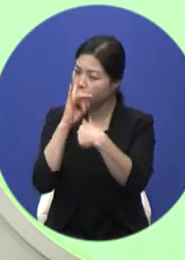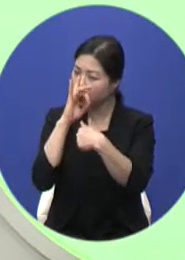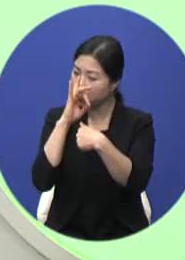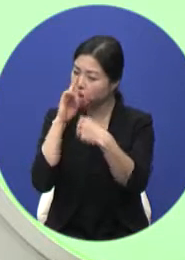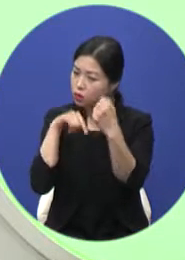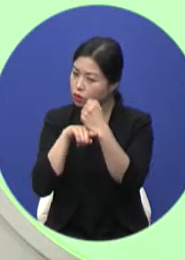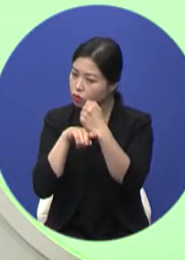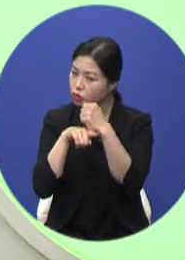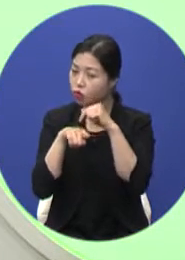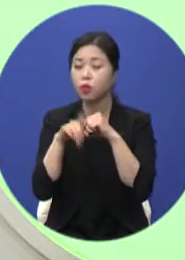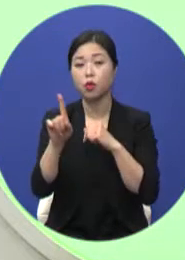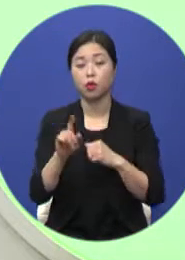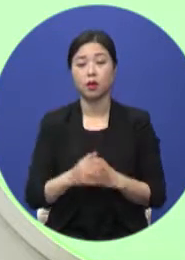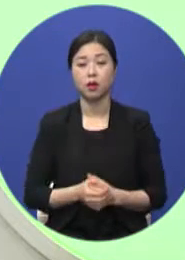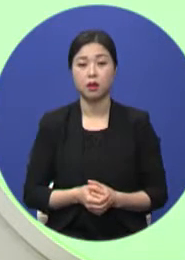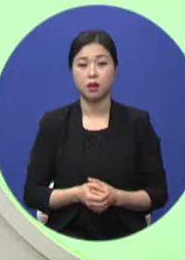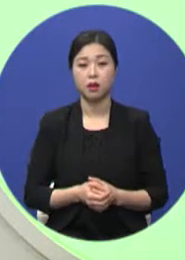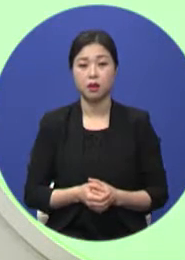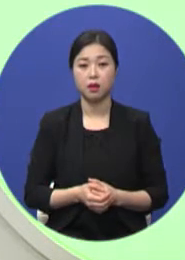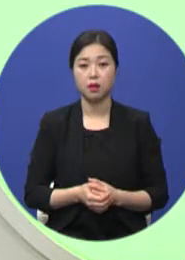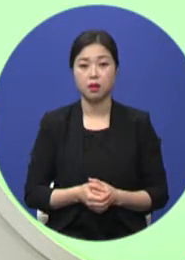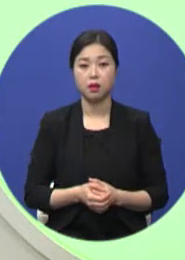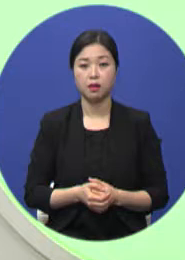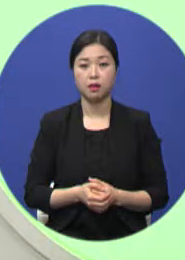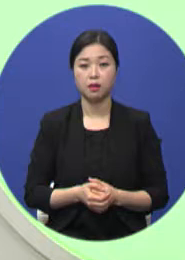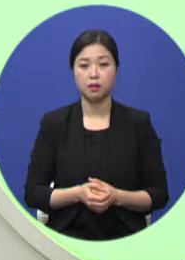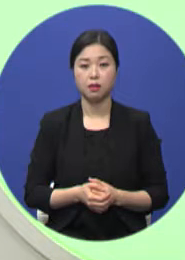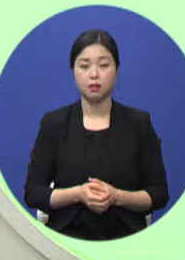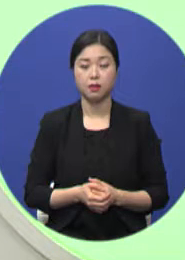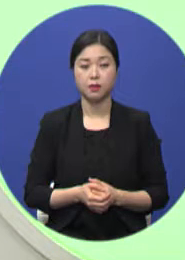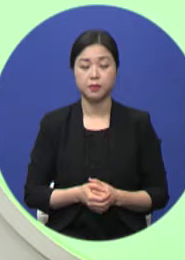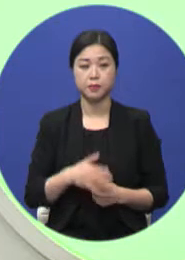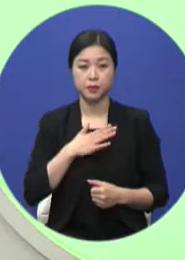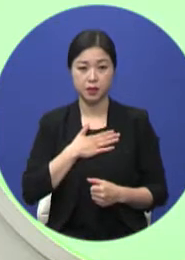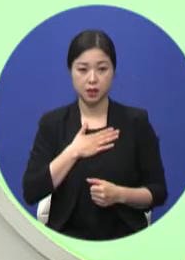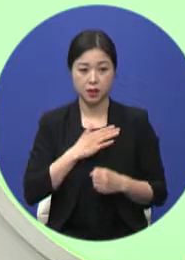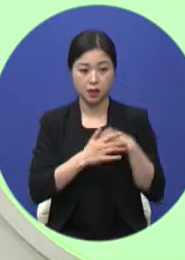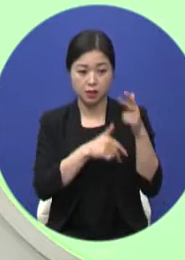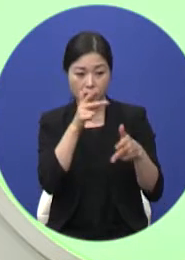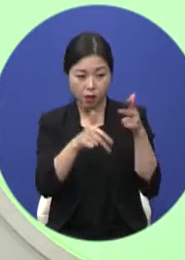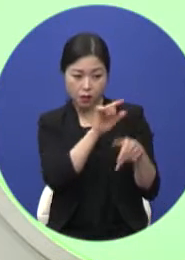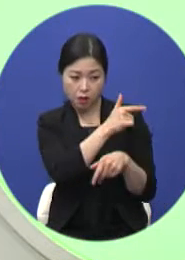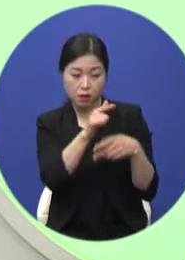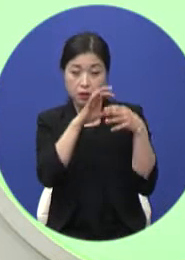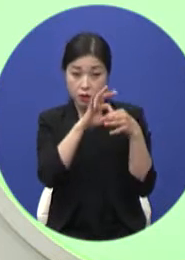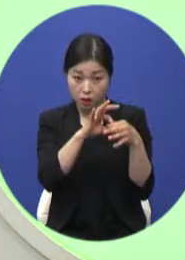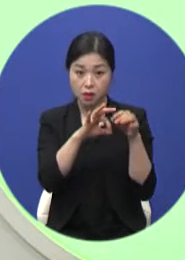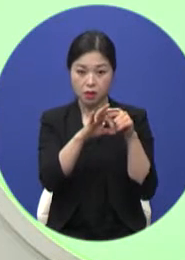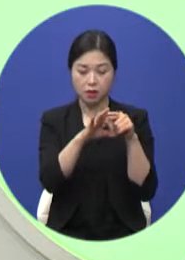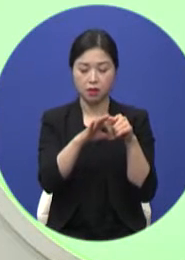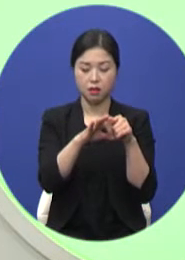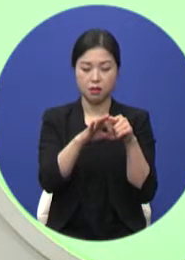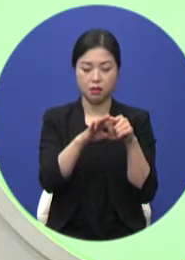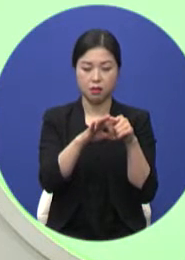뭔가요? 이렇게 많은 이 제 사업에 오면서 몇 년 동안에 많은 것을 알게